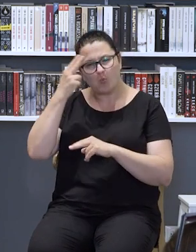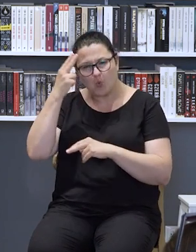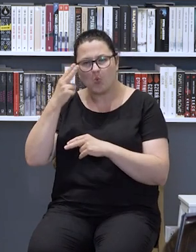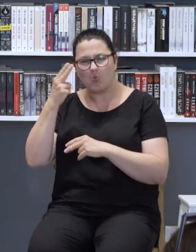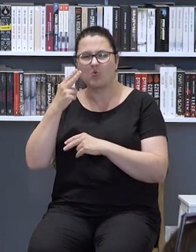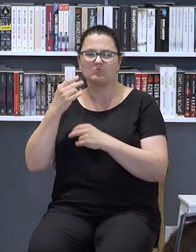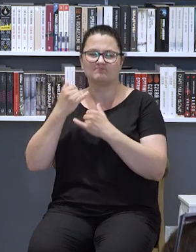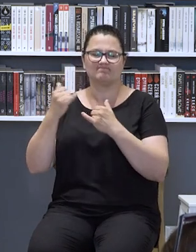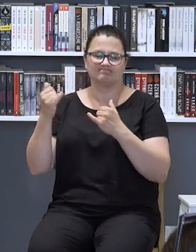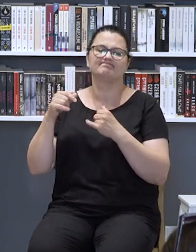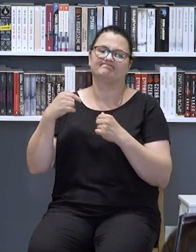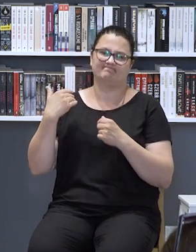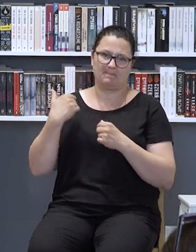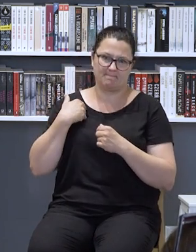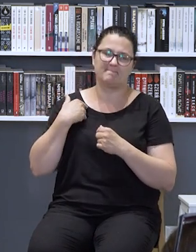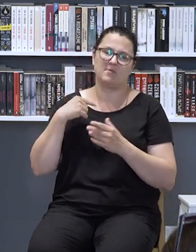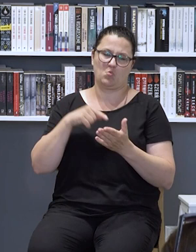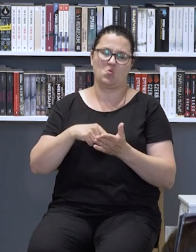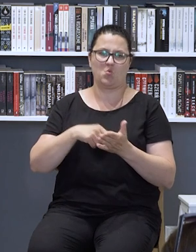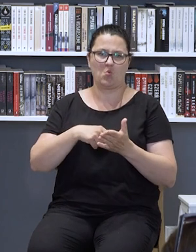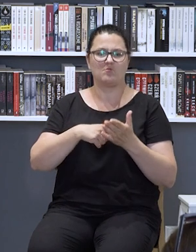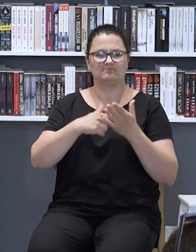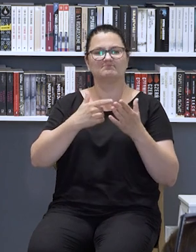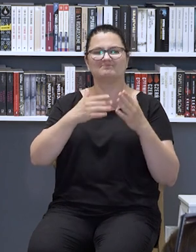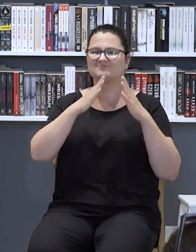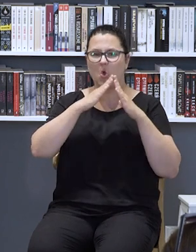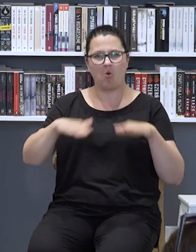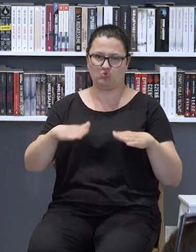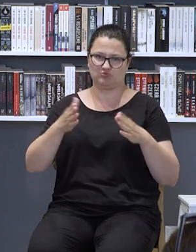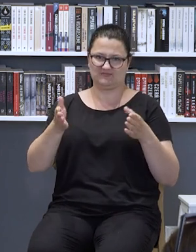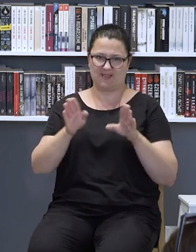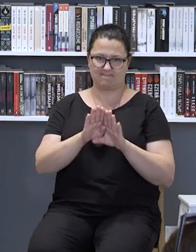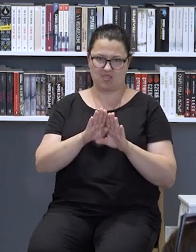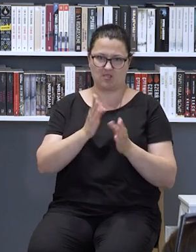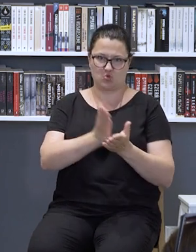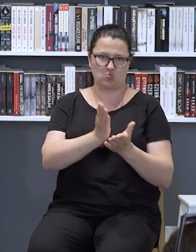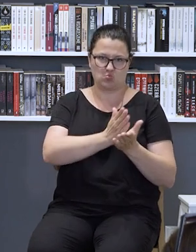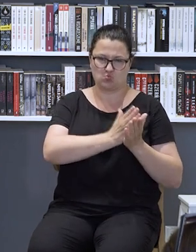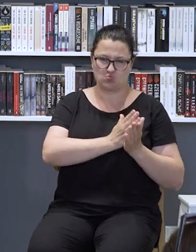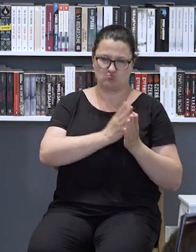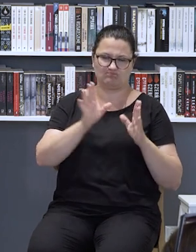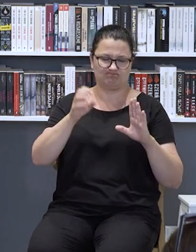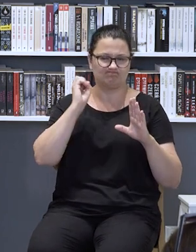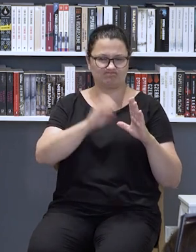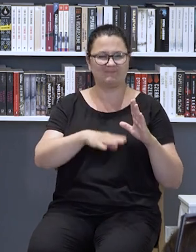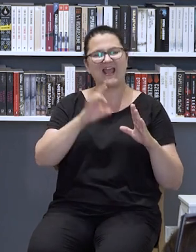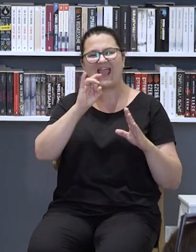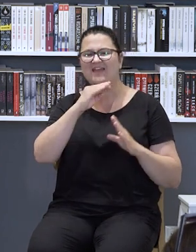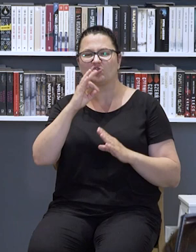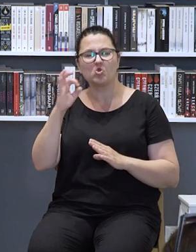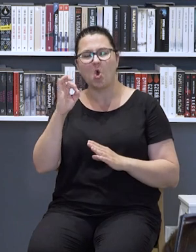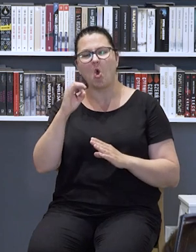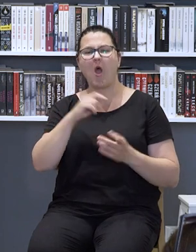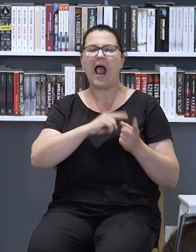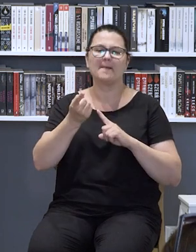socjalistyczno-komunistyczne, było właśnie już w obozach zamkniętych. I to nie były getta czy